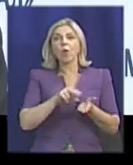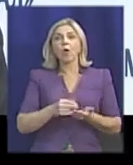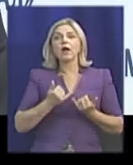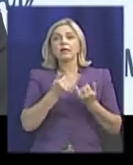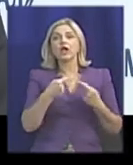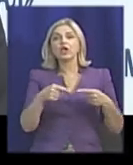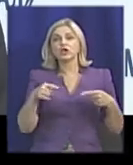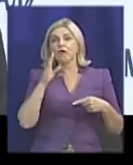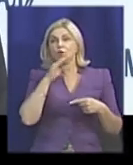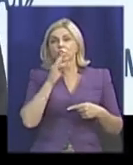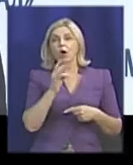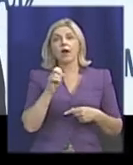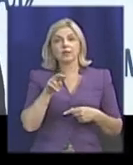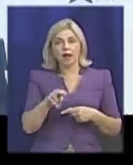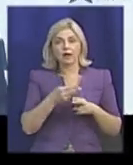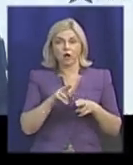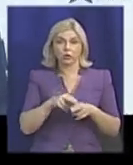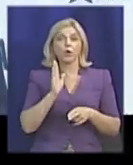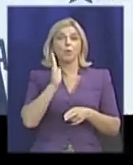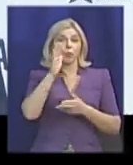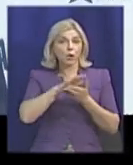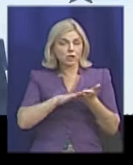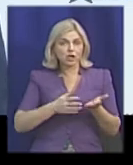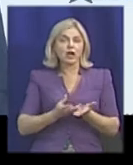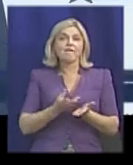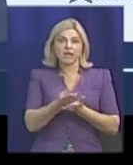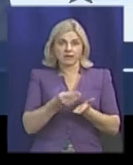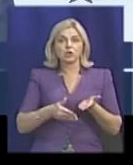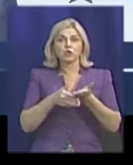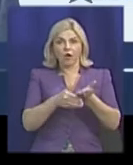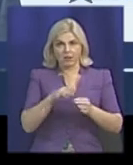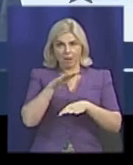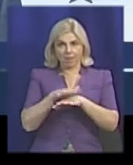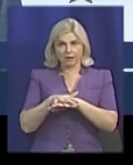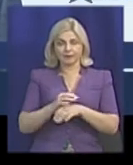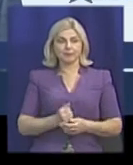водоканалів, які в майбутньому фінансуватиме банк. Сьогодні відреконструйована